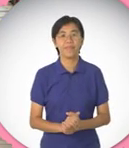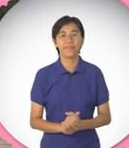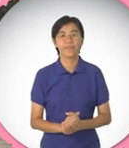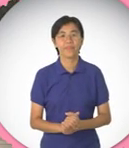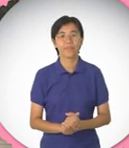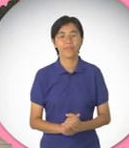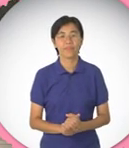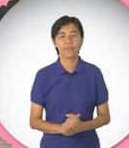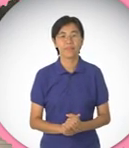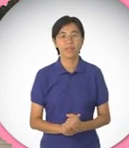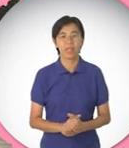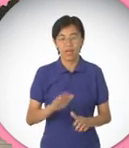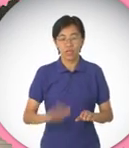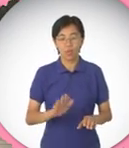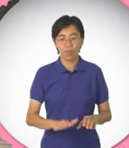ลึง